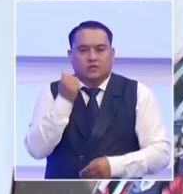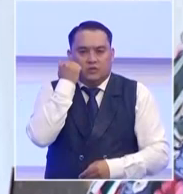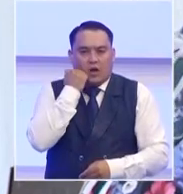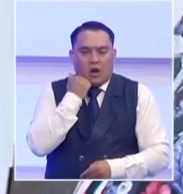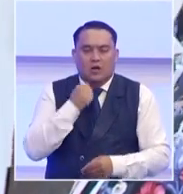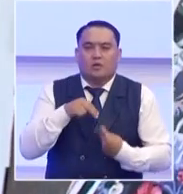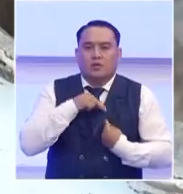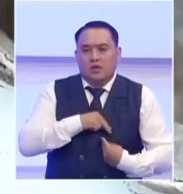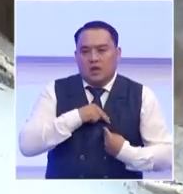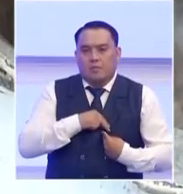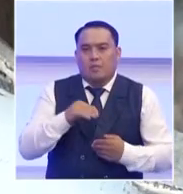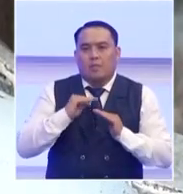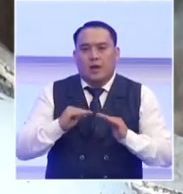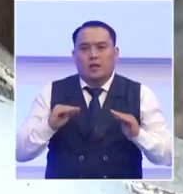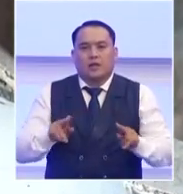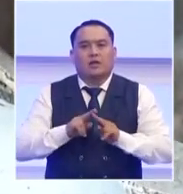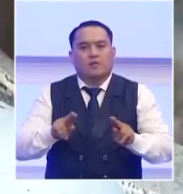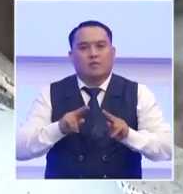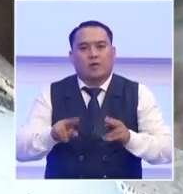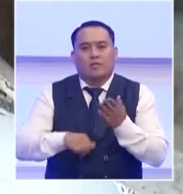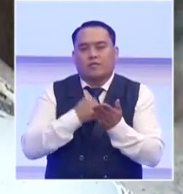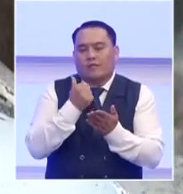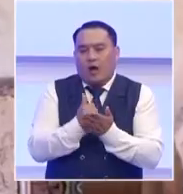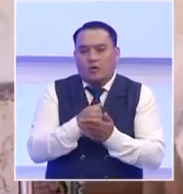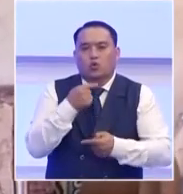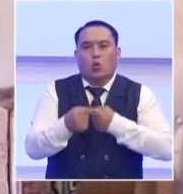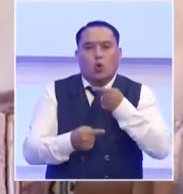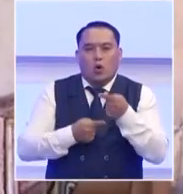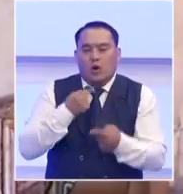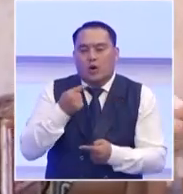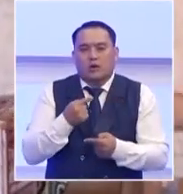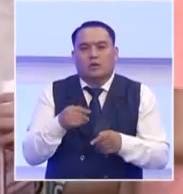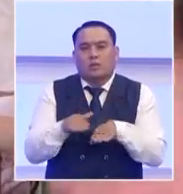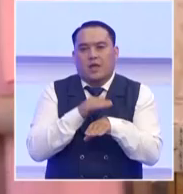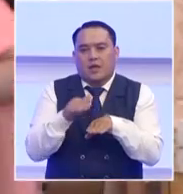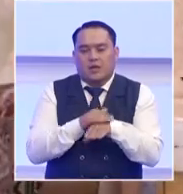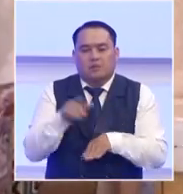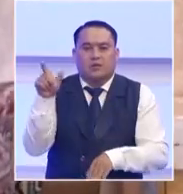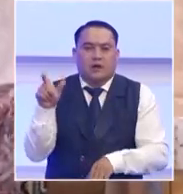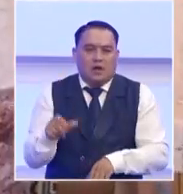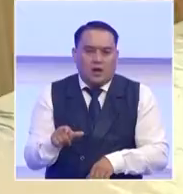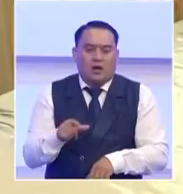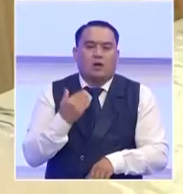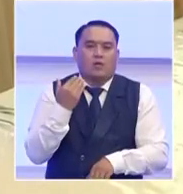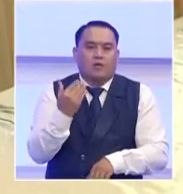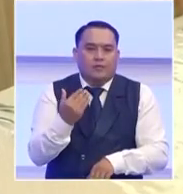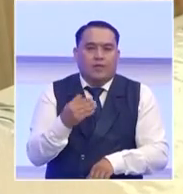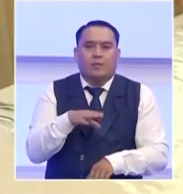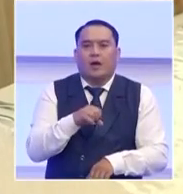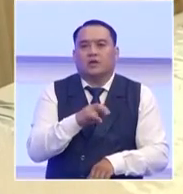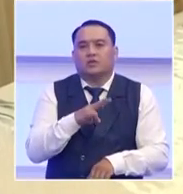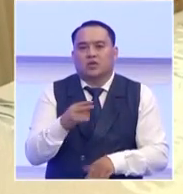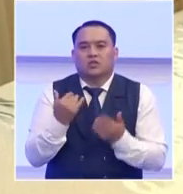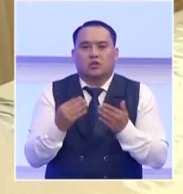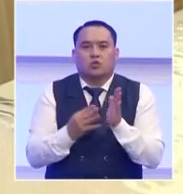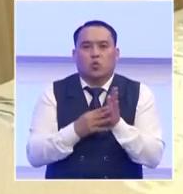жастайына еңбек ете жүріп, бала тәрбиесіне баса мән берген. Ұрпақтары қайырлы, мейірімді болып өсті. Несіпбай ата мен Бәтжан апа